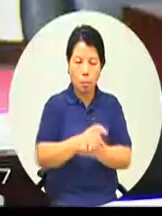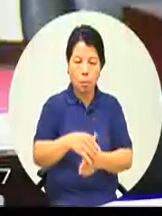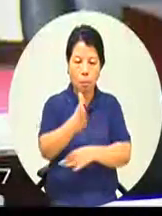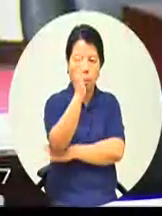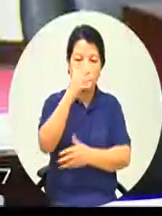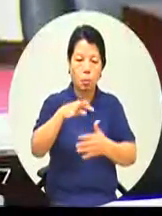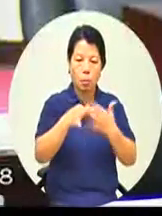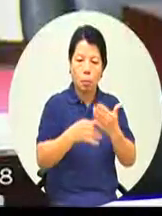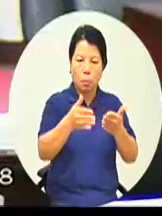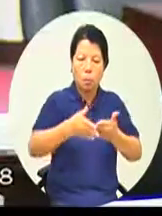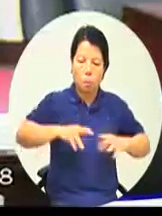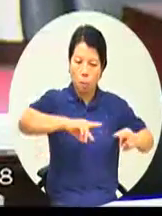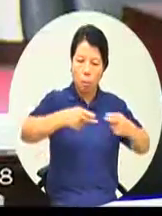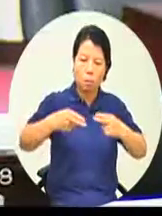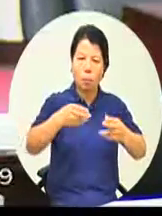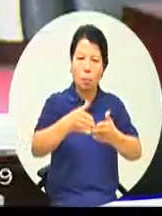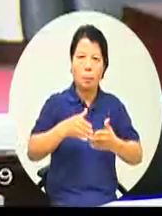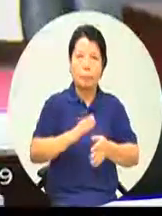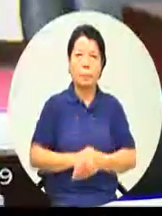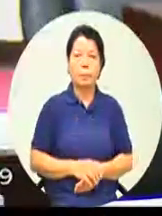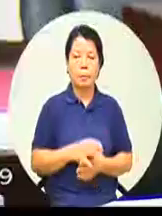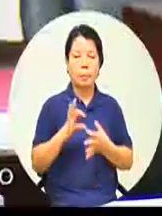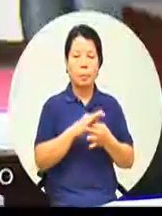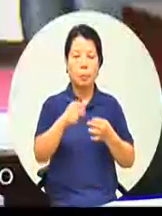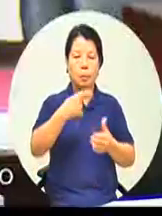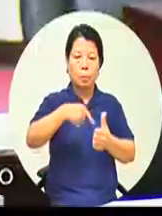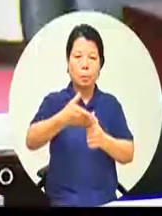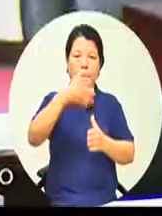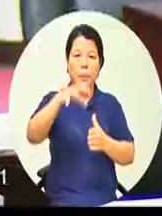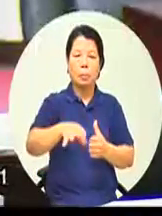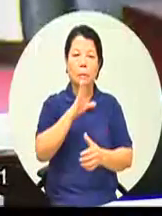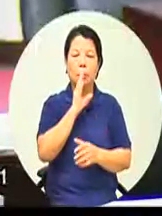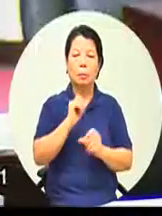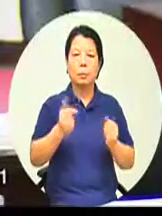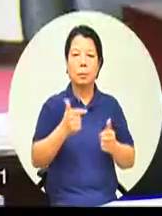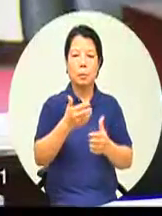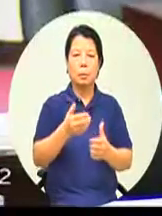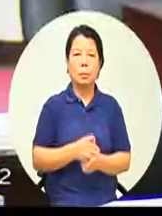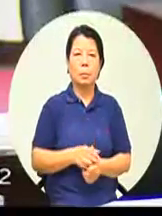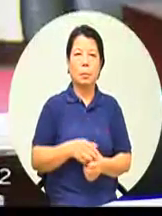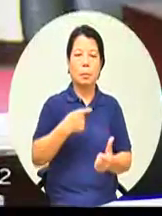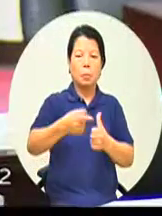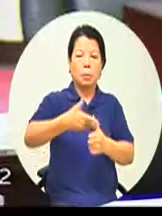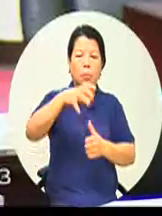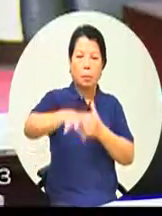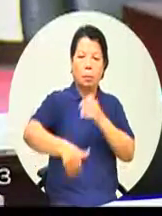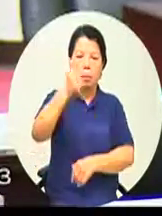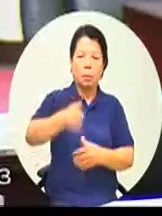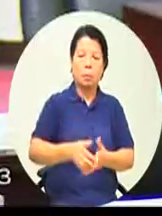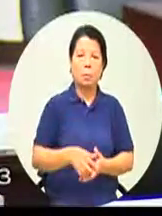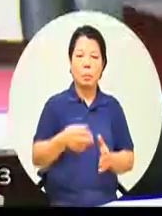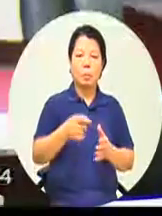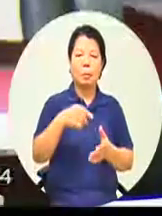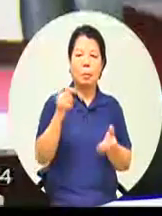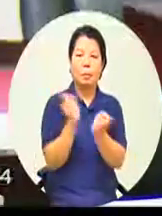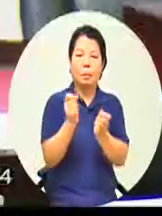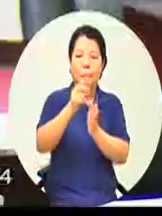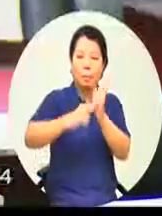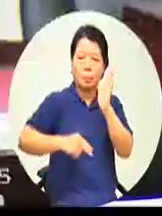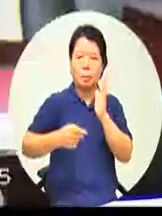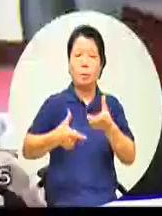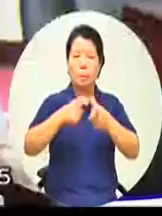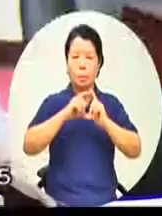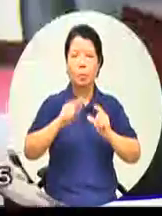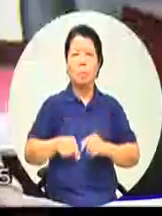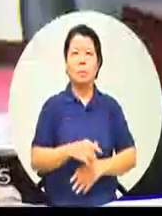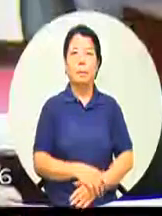上必须做很多的调整了。所以在教育方面，是不是请教育局长就这部分能够做简单的答复？谢谢。